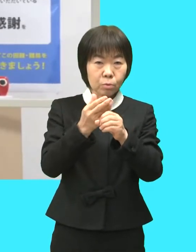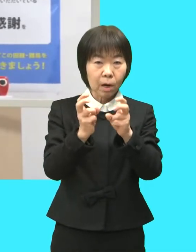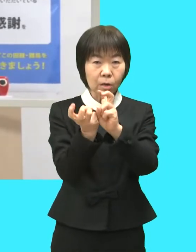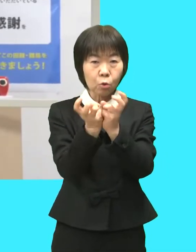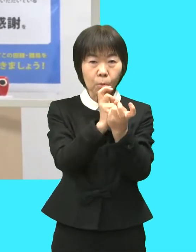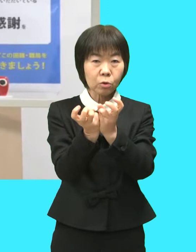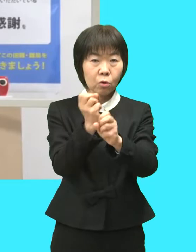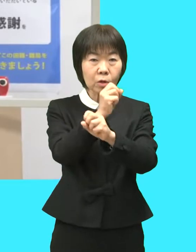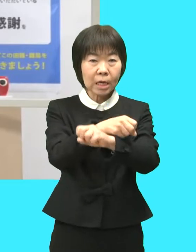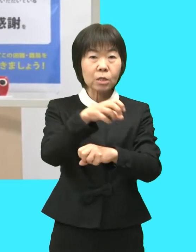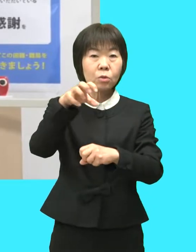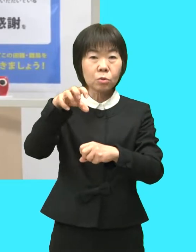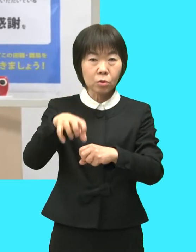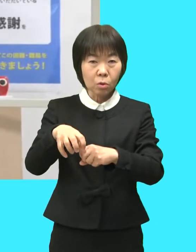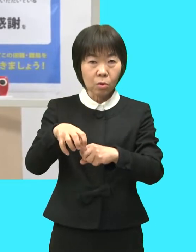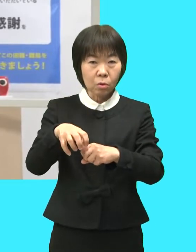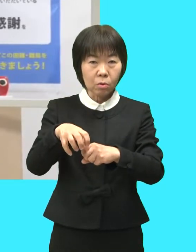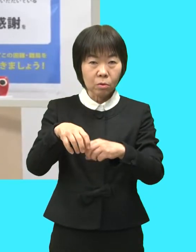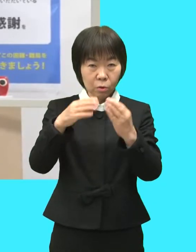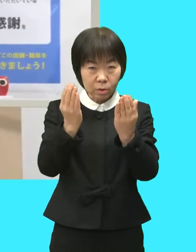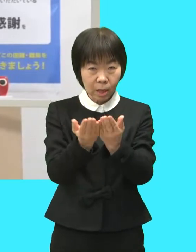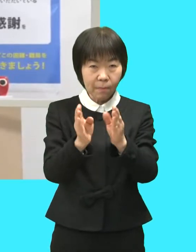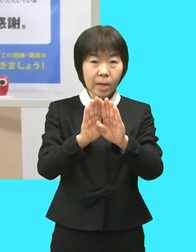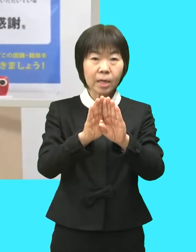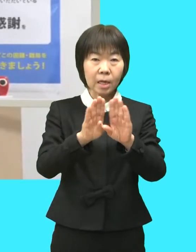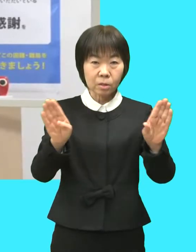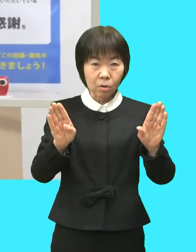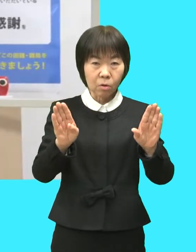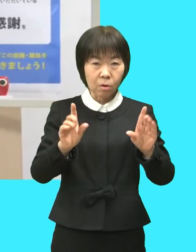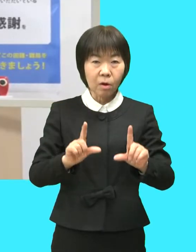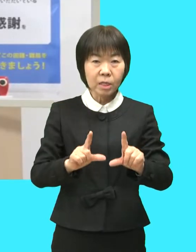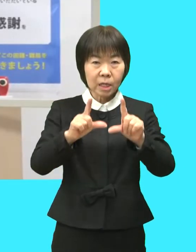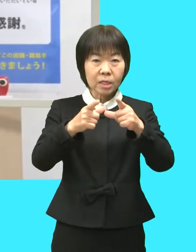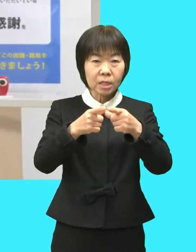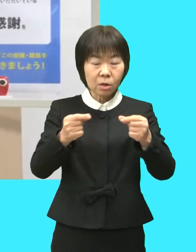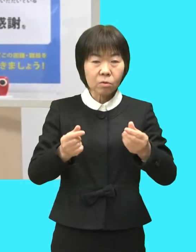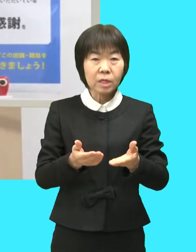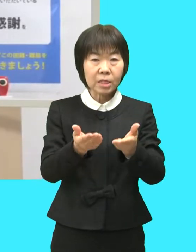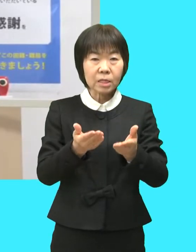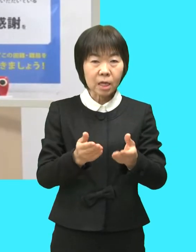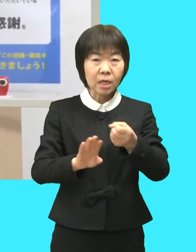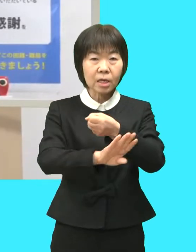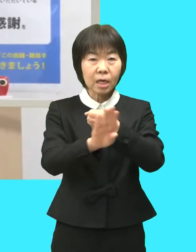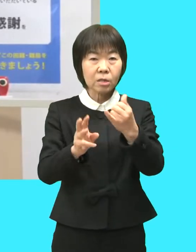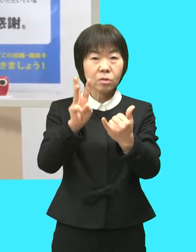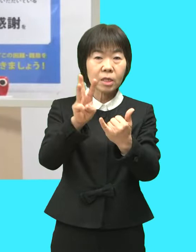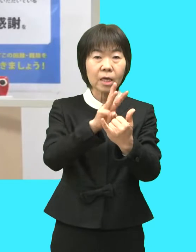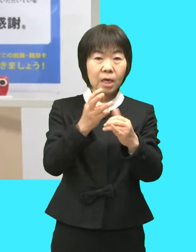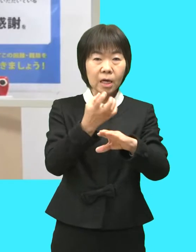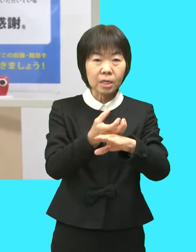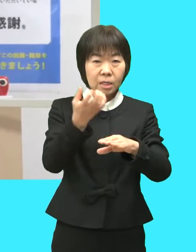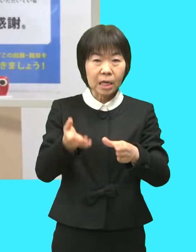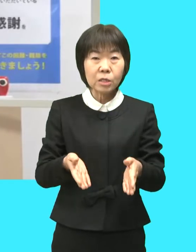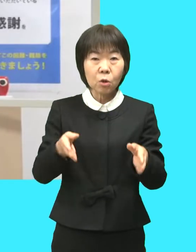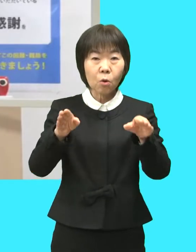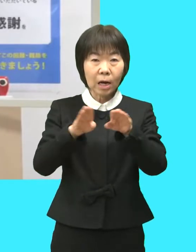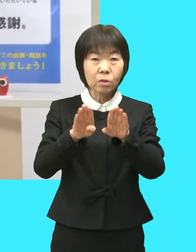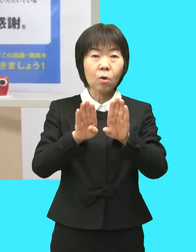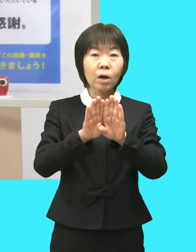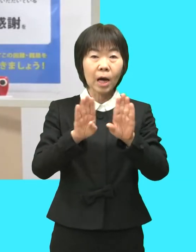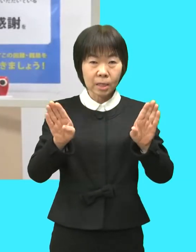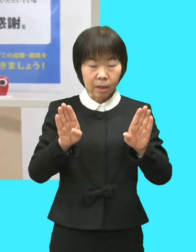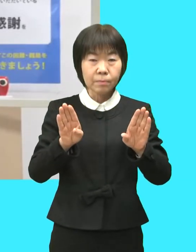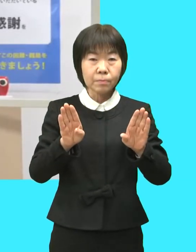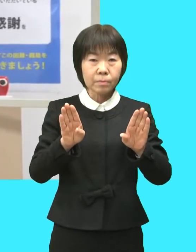ロボットテストフィールドの全面解除、東日本大震災原子力災害伝承館の開館